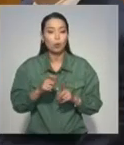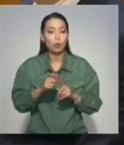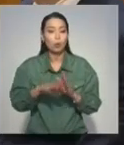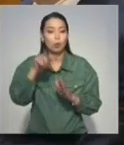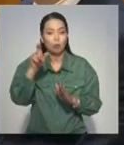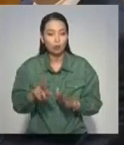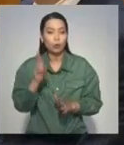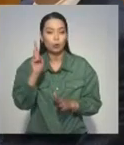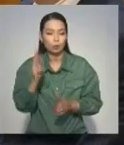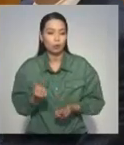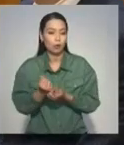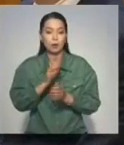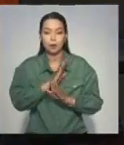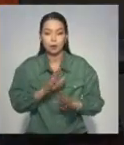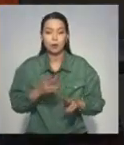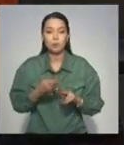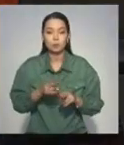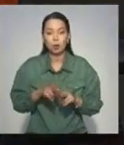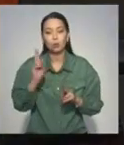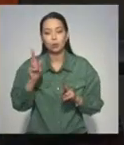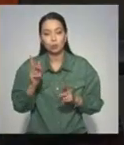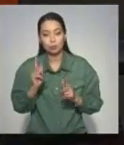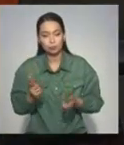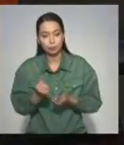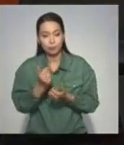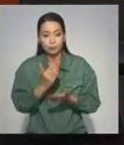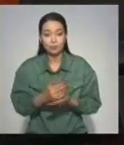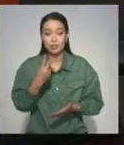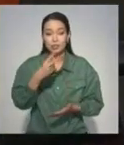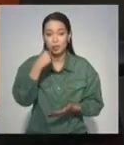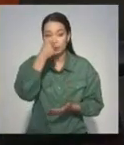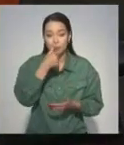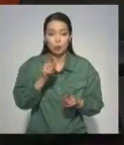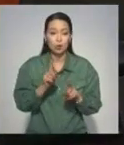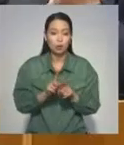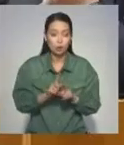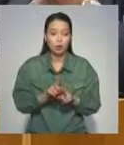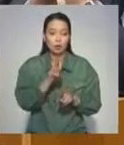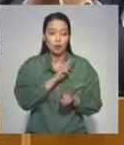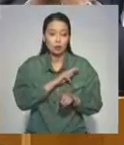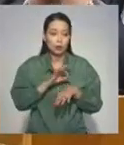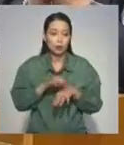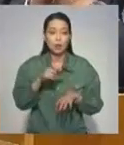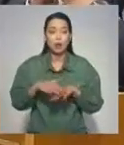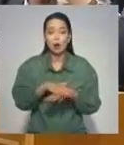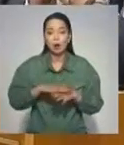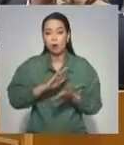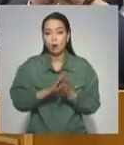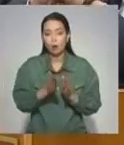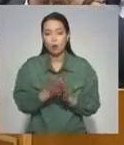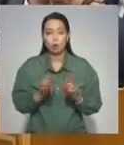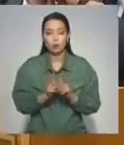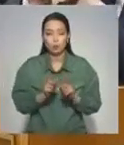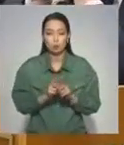кандидатты қолдамады. Қарсы шығып қалыс қалғандар бар. 20 жыл билікке оппозицияда жүріп, халқымыздың әл ауқатын